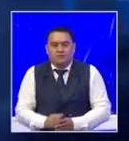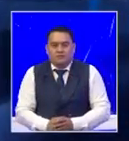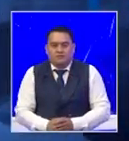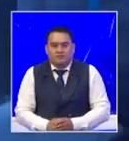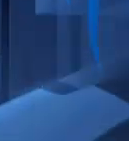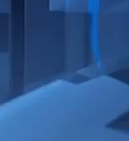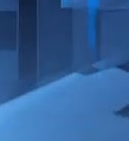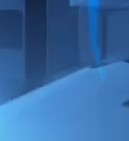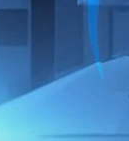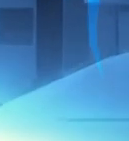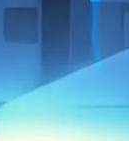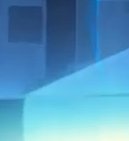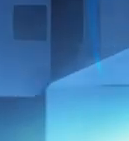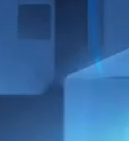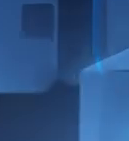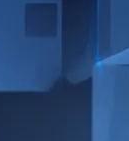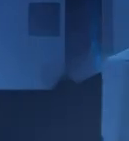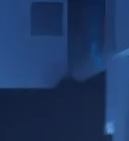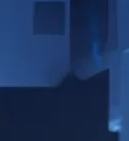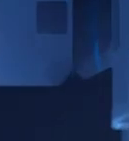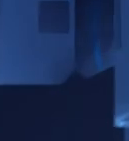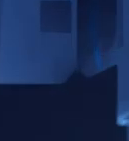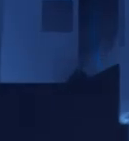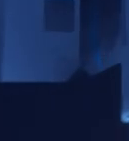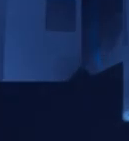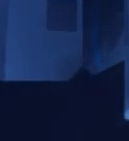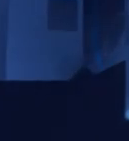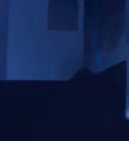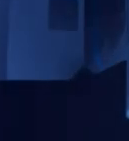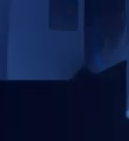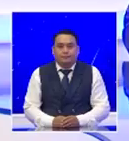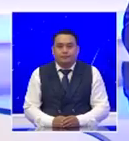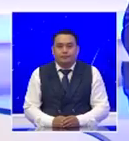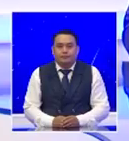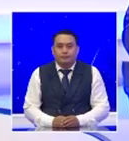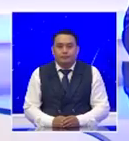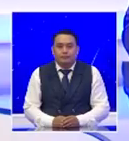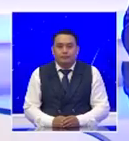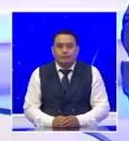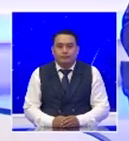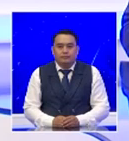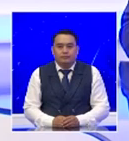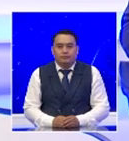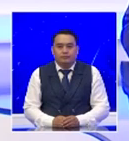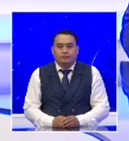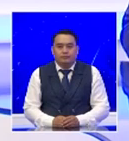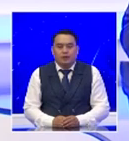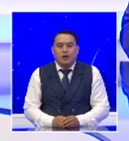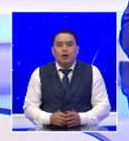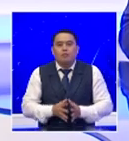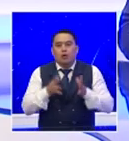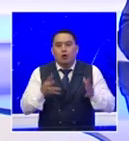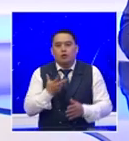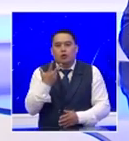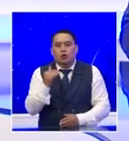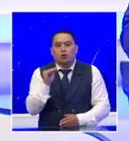Анитов, Айдос Калиев, телеканал ЖТСУ, Туркестанская область. Не по приказу, а по велению сердца. Более 3